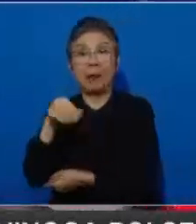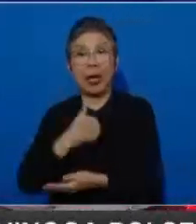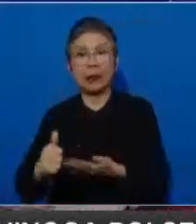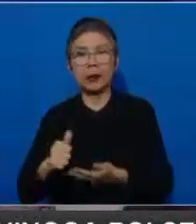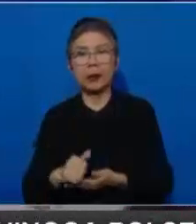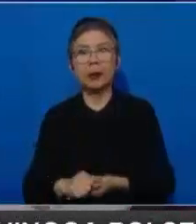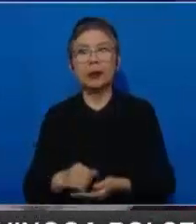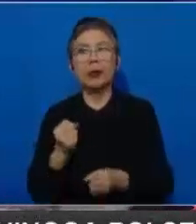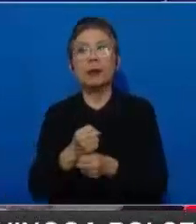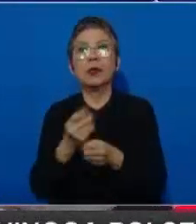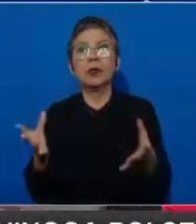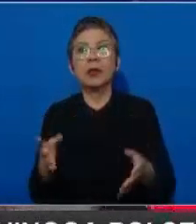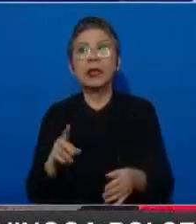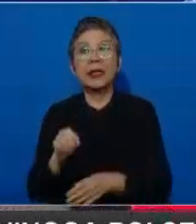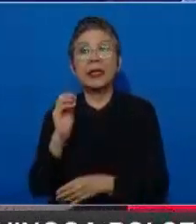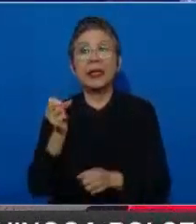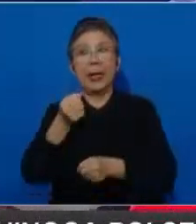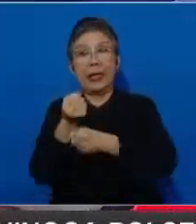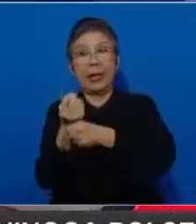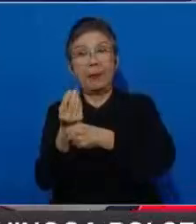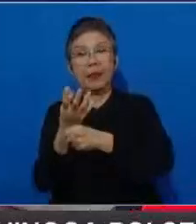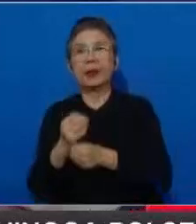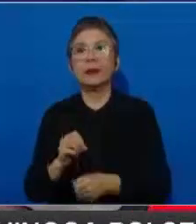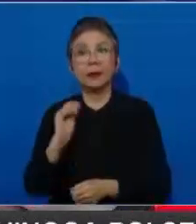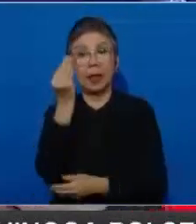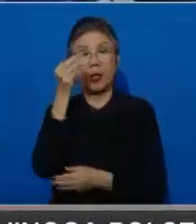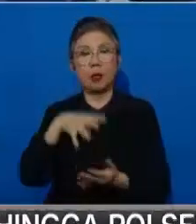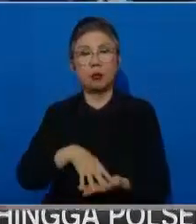pengguna jalan di kawasan Patung Kuda Gambir, Jakarta Pusat.